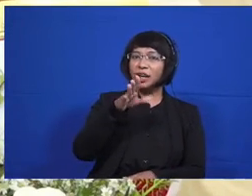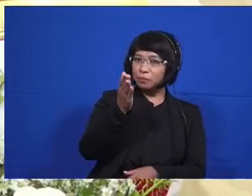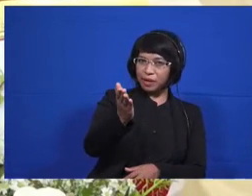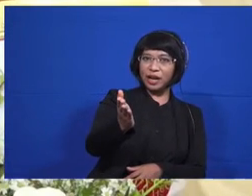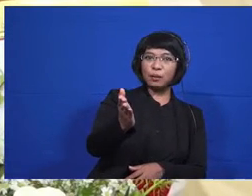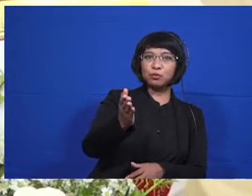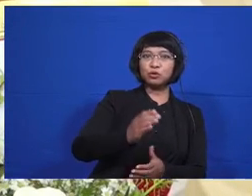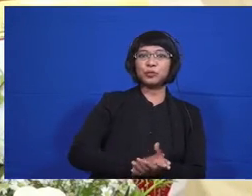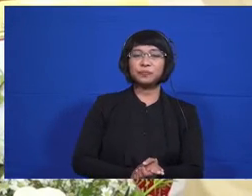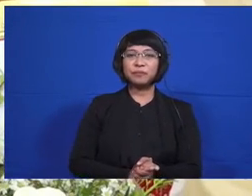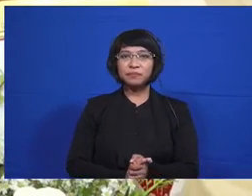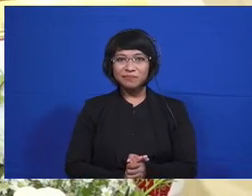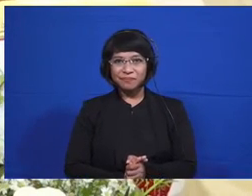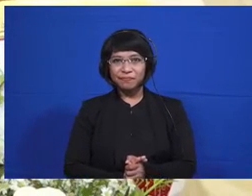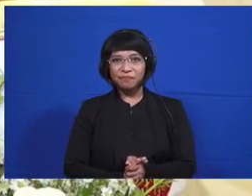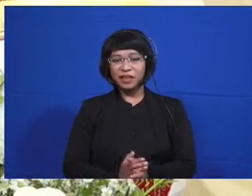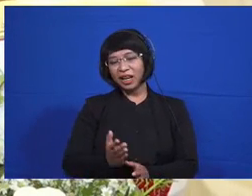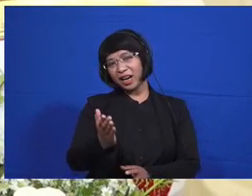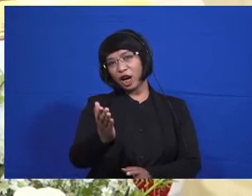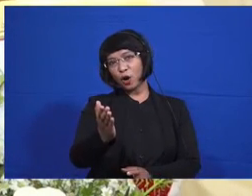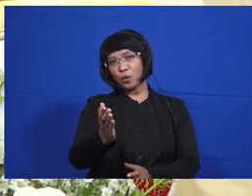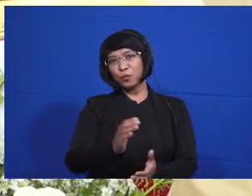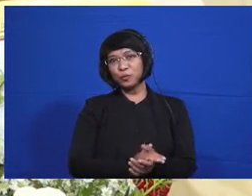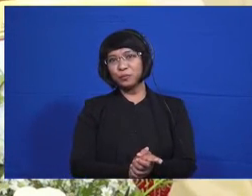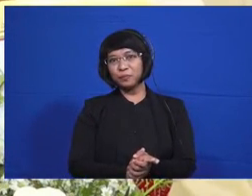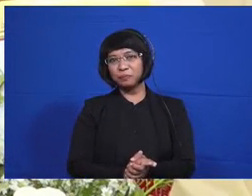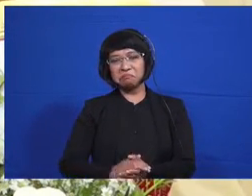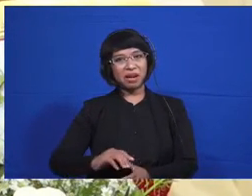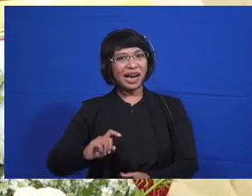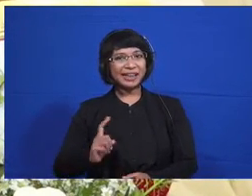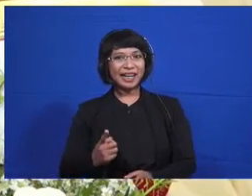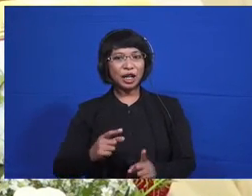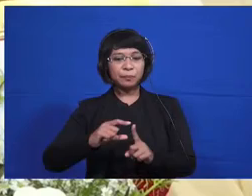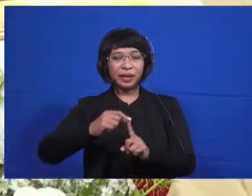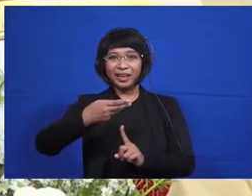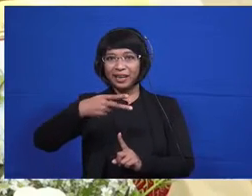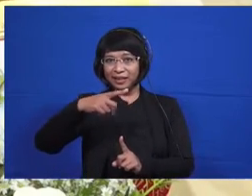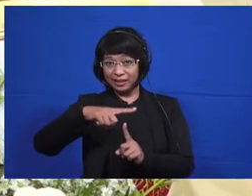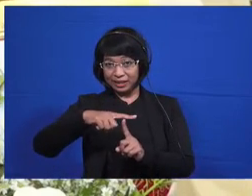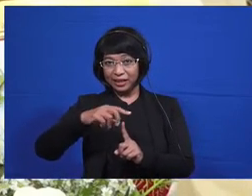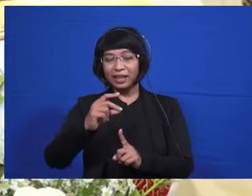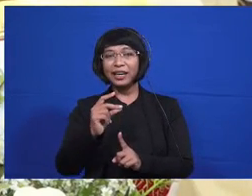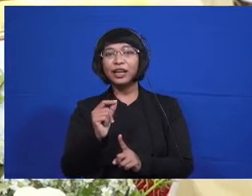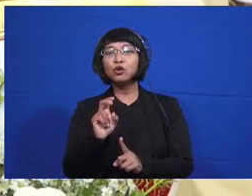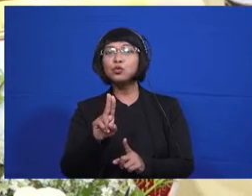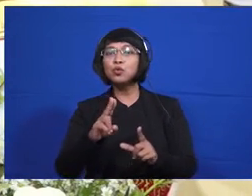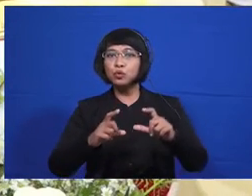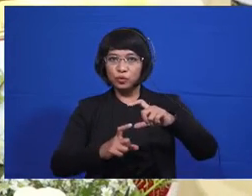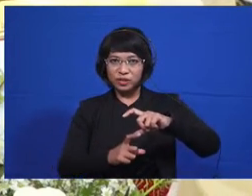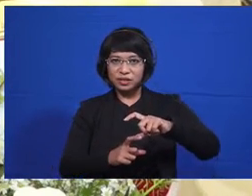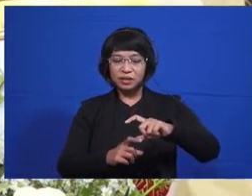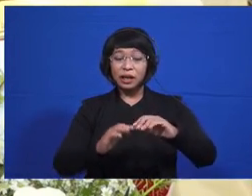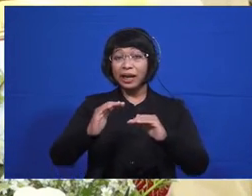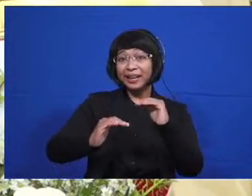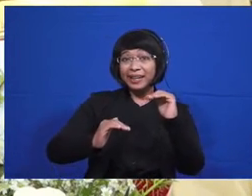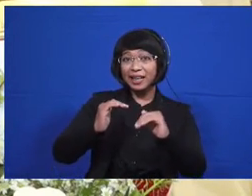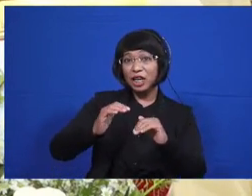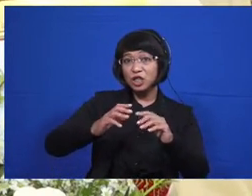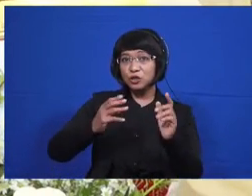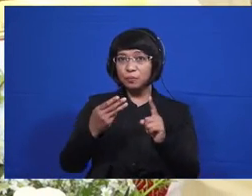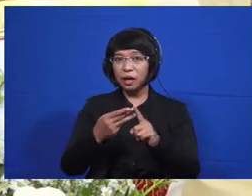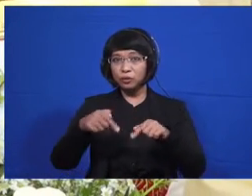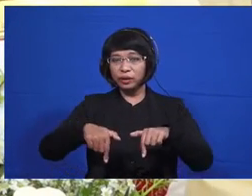kepadamu, engkau adalah Petrus, dan di atas batu karang ini, aku akan